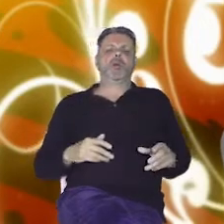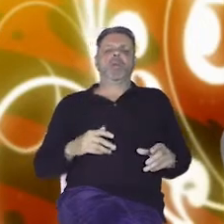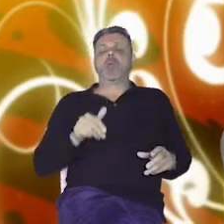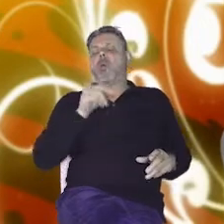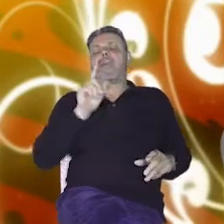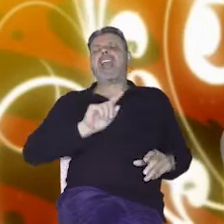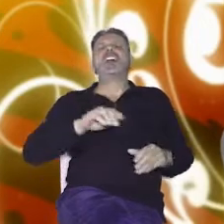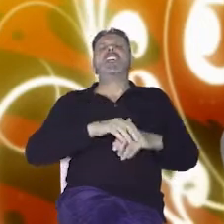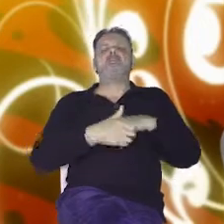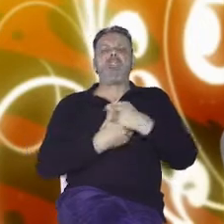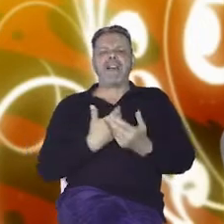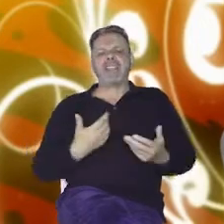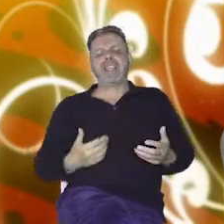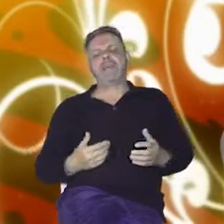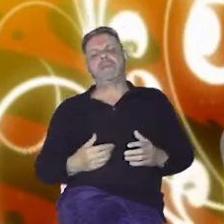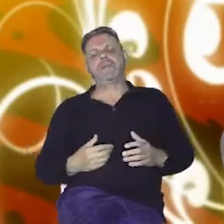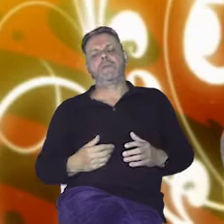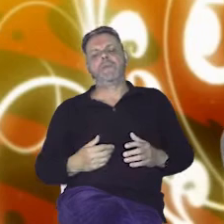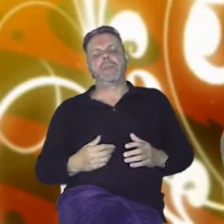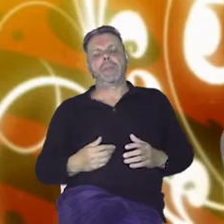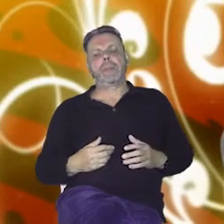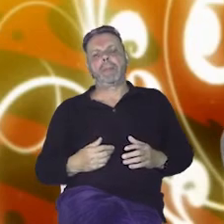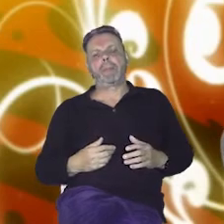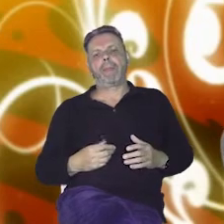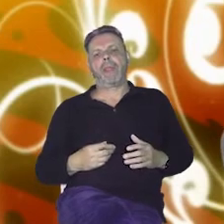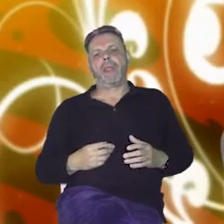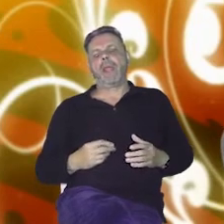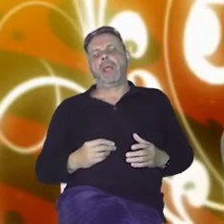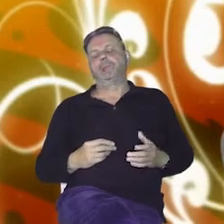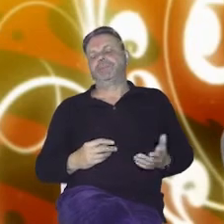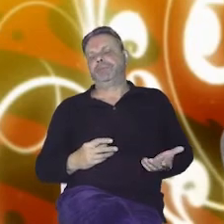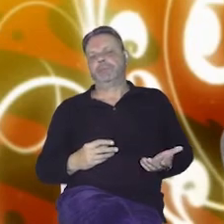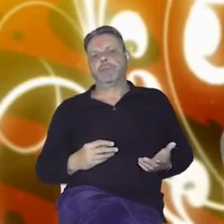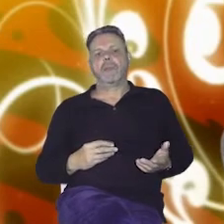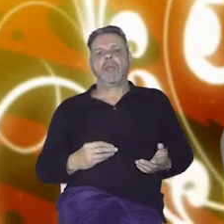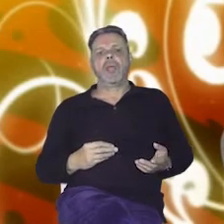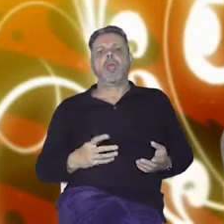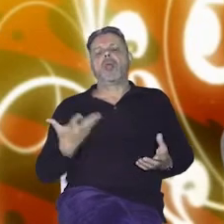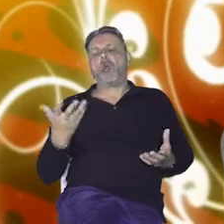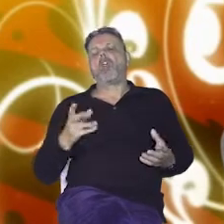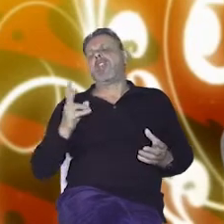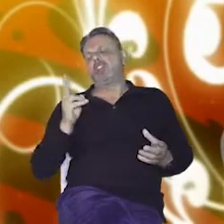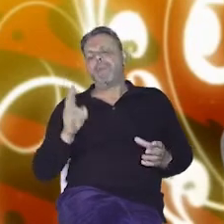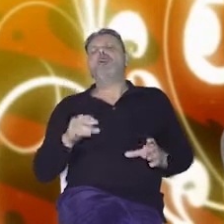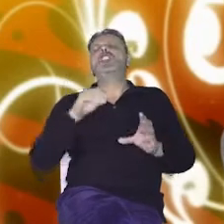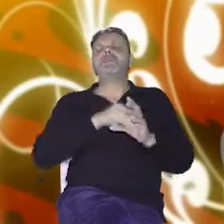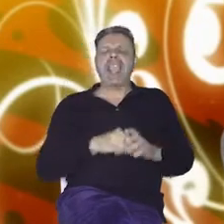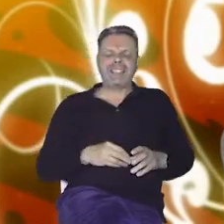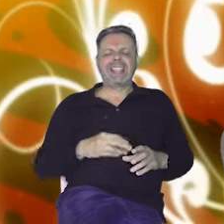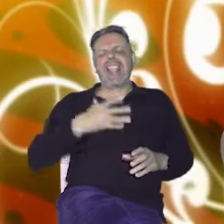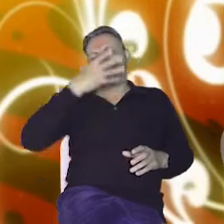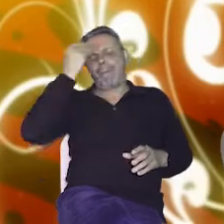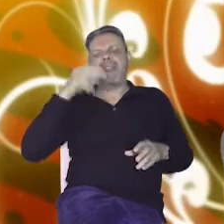zadovoljavajući, koji mogu zadovoljavajuće smještati baš bolesne, dementne i nesretne ljude,